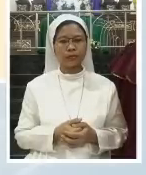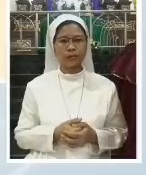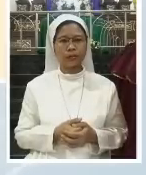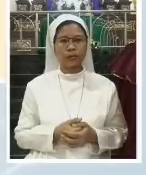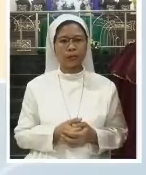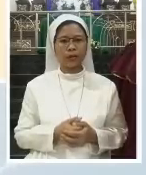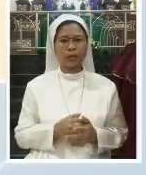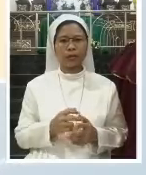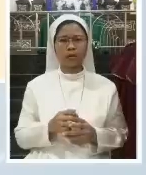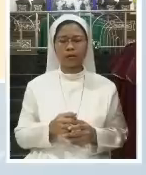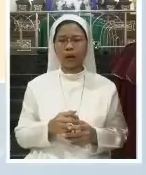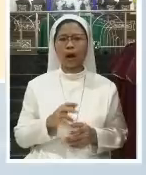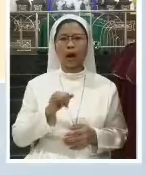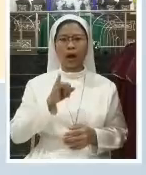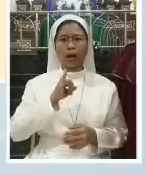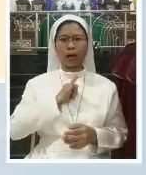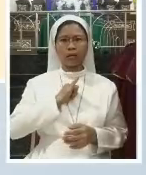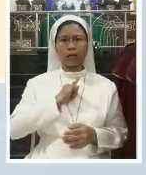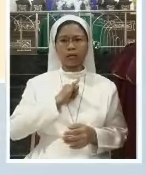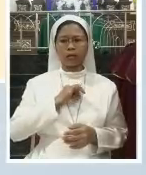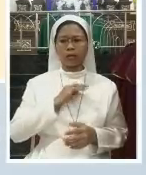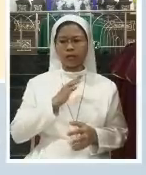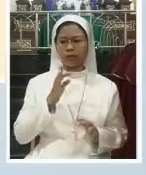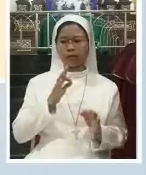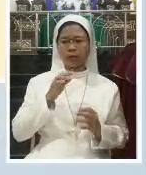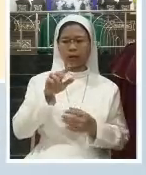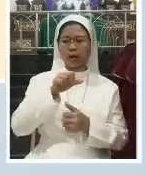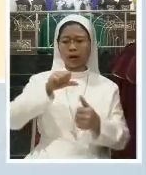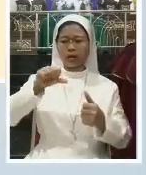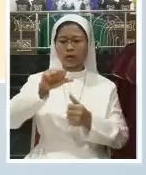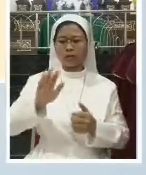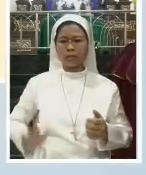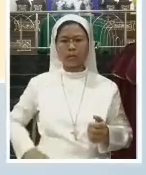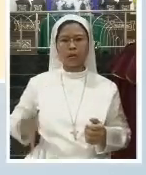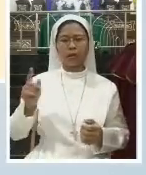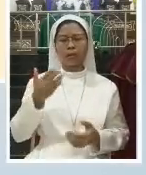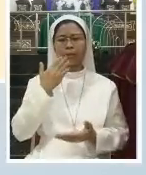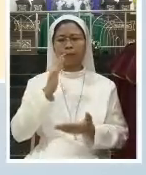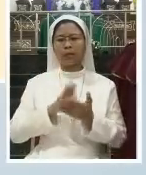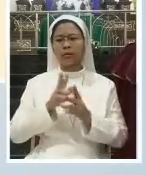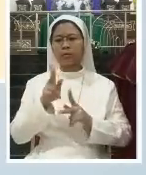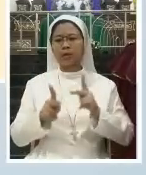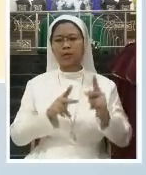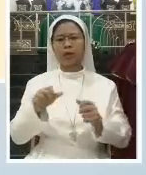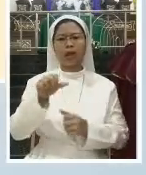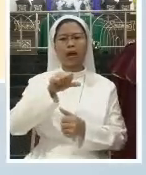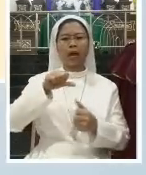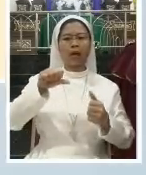Pinalibutan ako nin mga ayam, lupon nin mga maraot nagligkos ako.